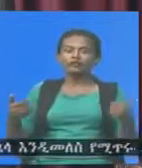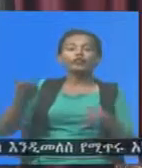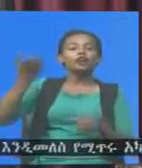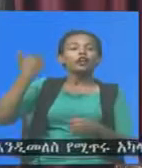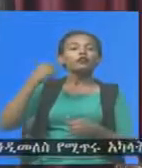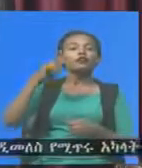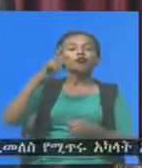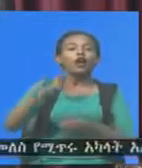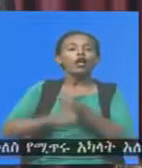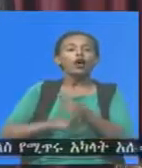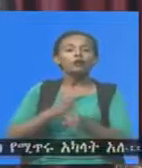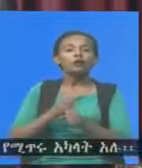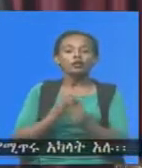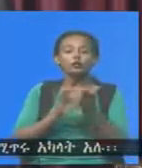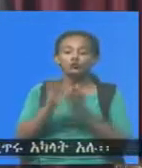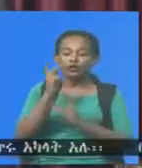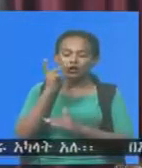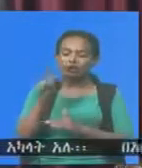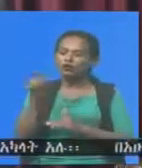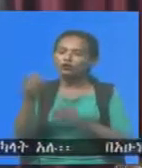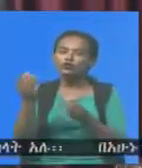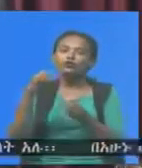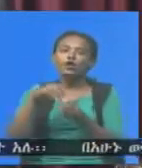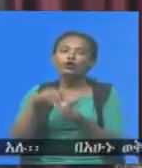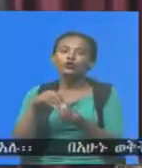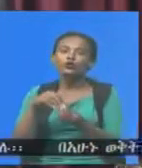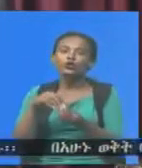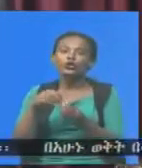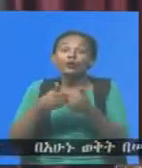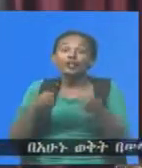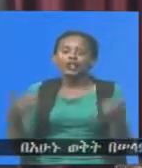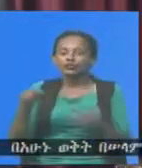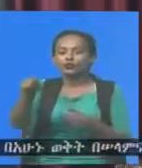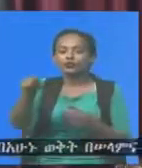20 አመታት ቁጥር ካየን እነሱ ይብሳል በመለያየት።